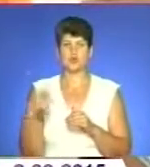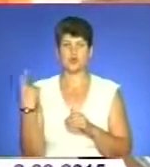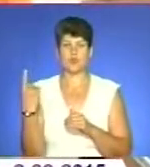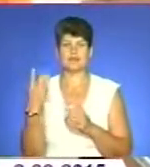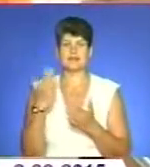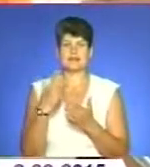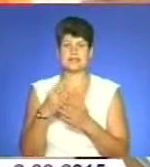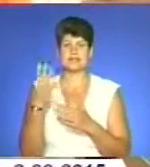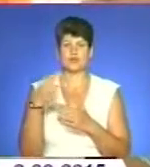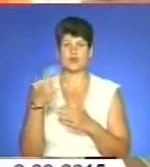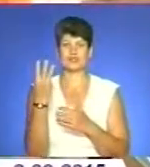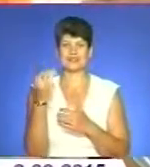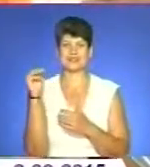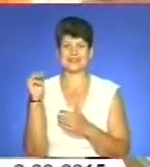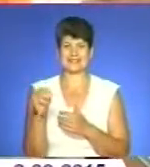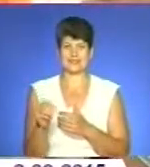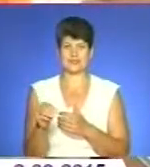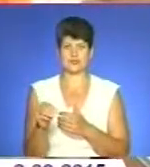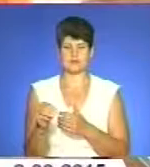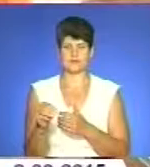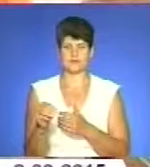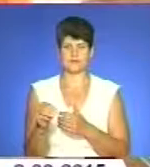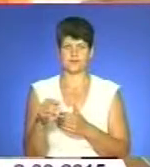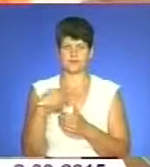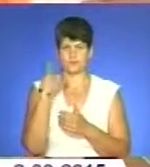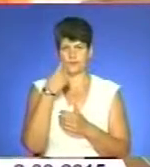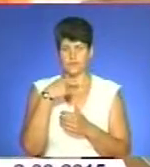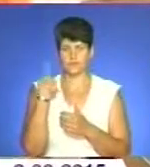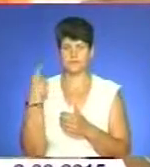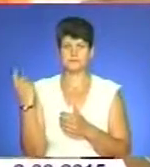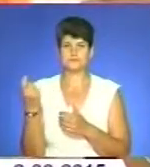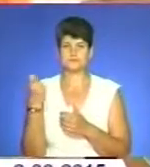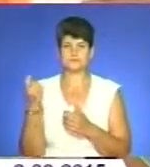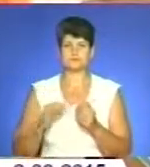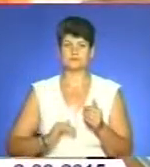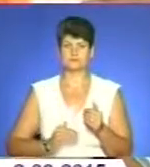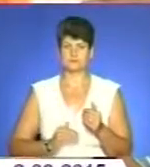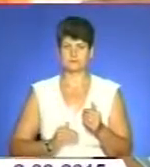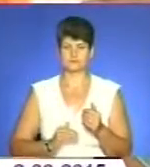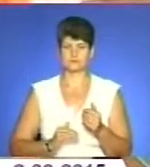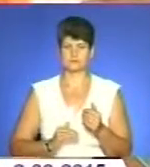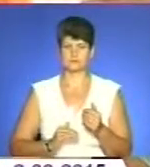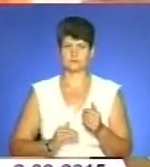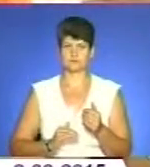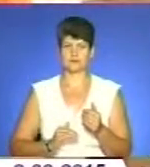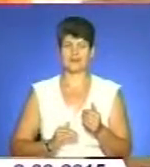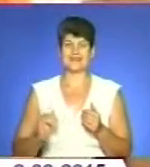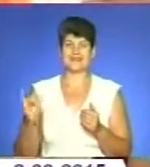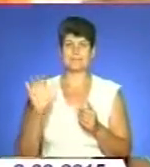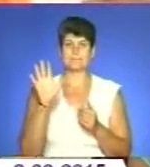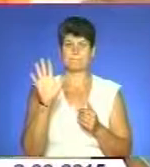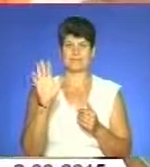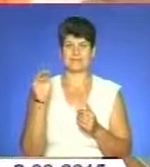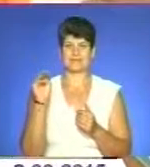є 43 тисячі суб'єктів господарювання фізичних осіб, підприємницької діяльності, і 5